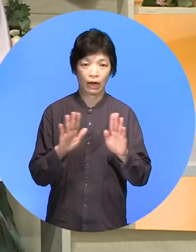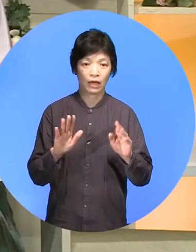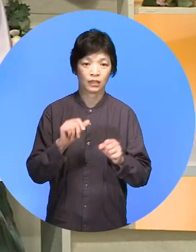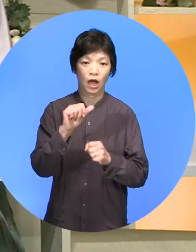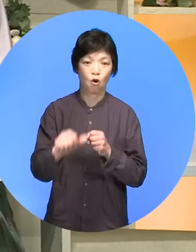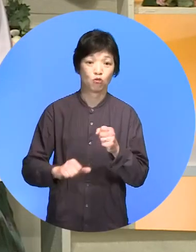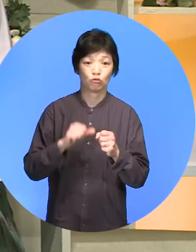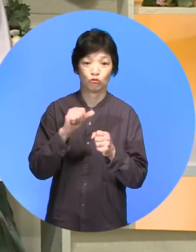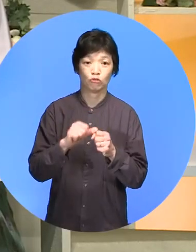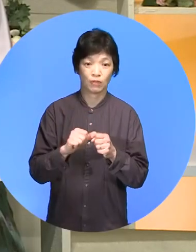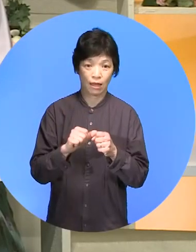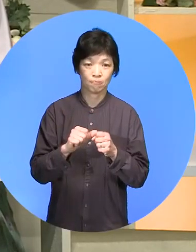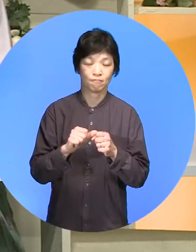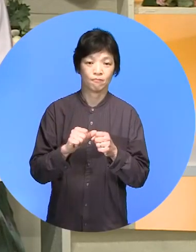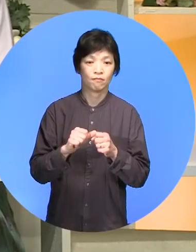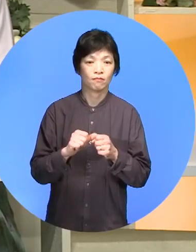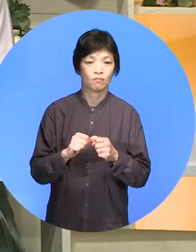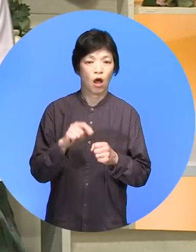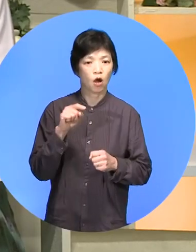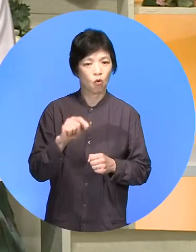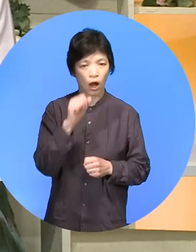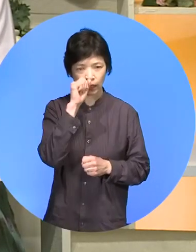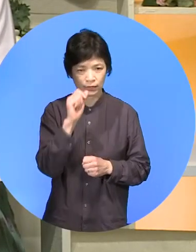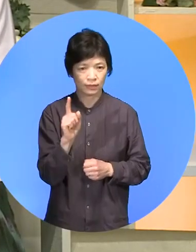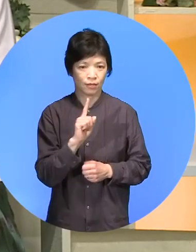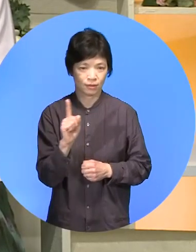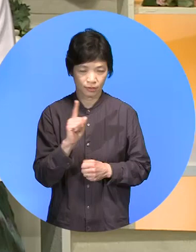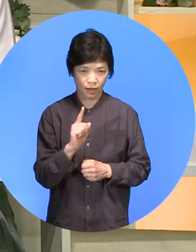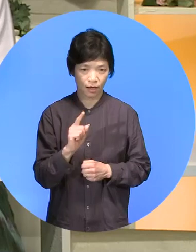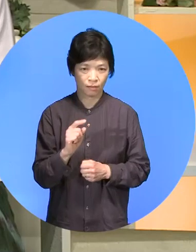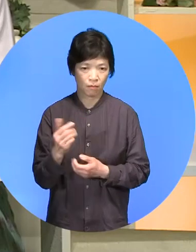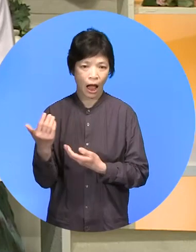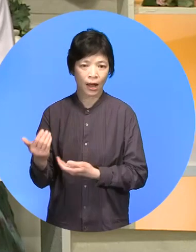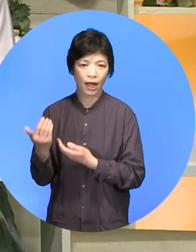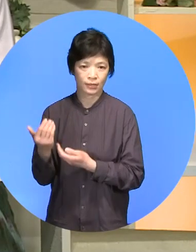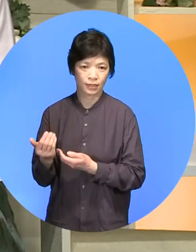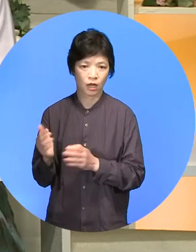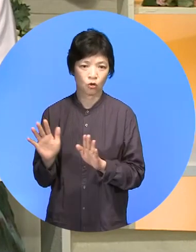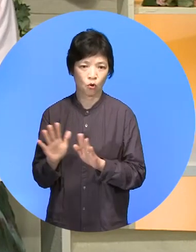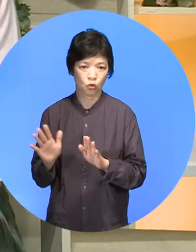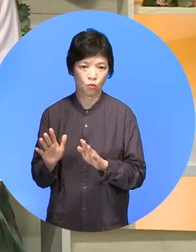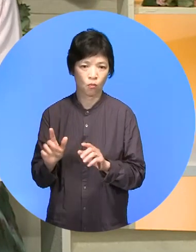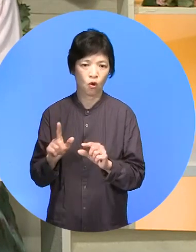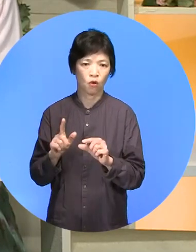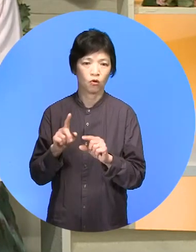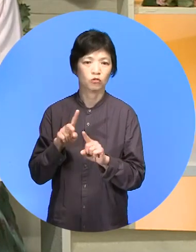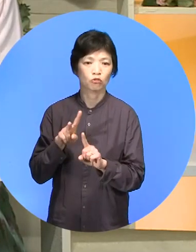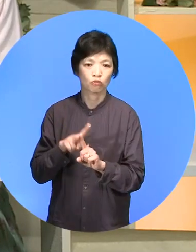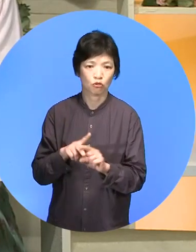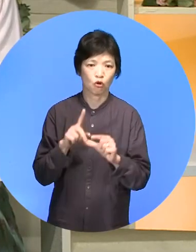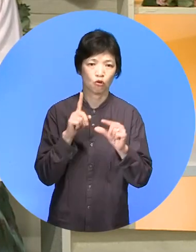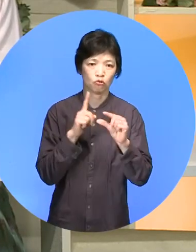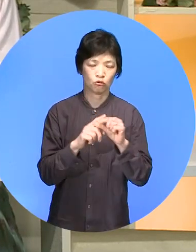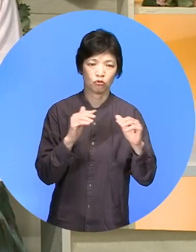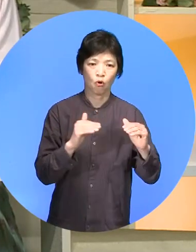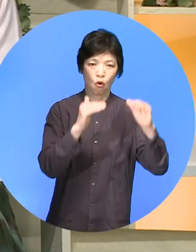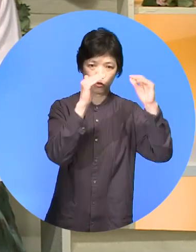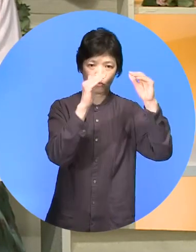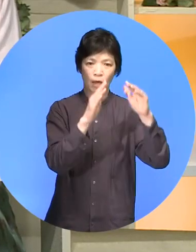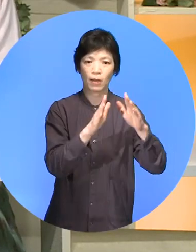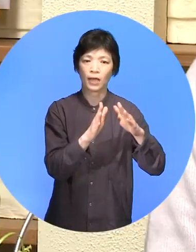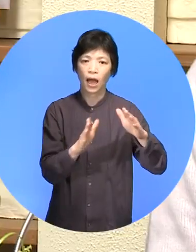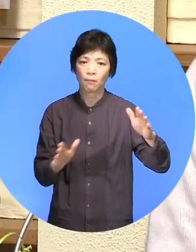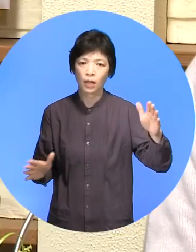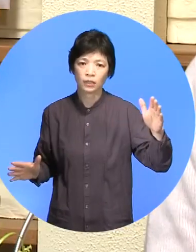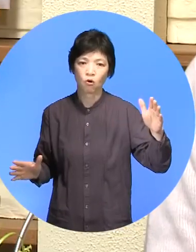ユーピア開館50年ということでですね、 はい、 ここがいいのはですね、やっぱりその赤ちゃんから園児、小学生、中学生、はたまた大人の方まで